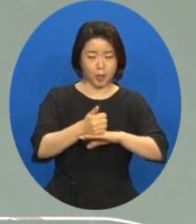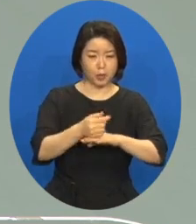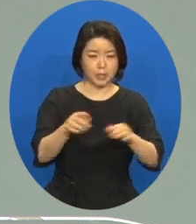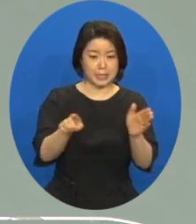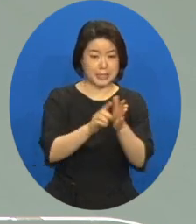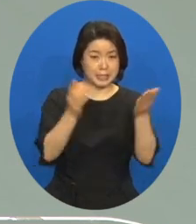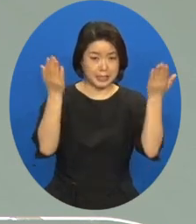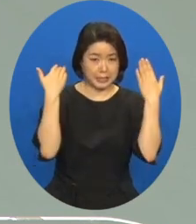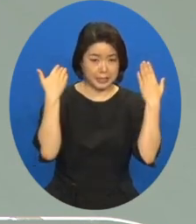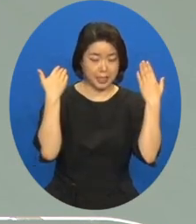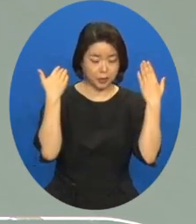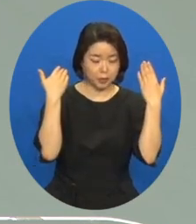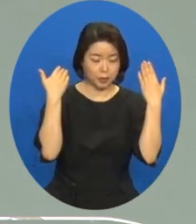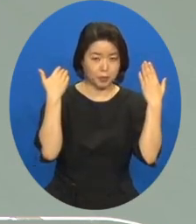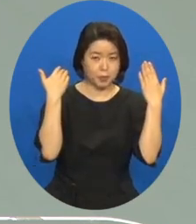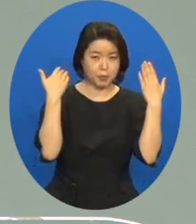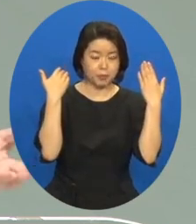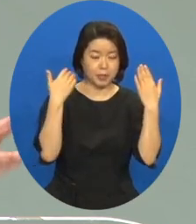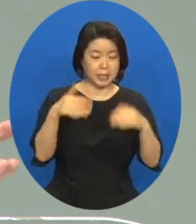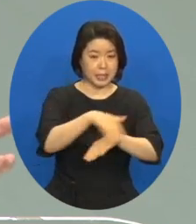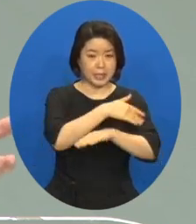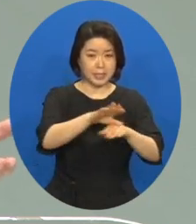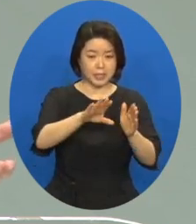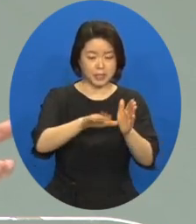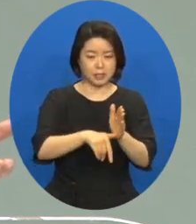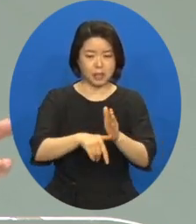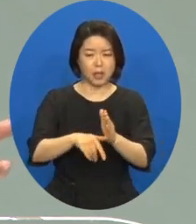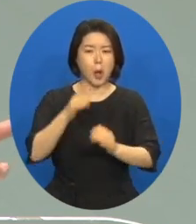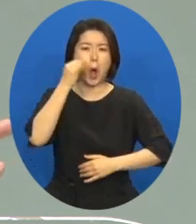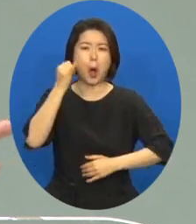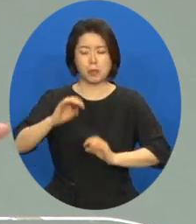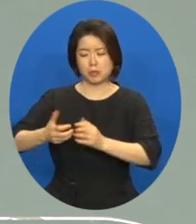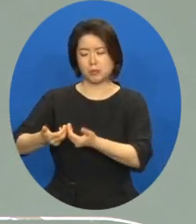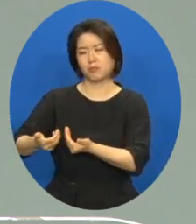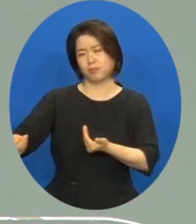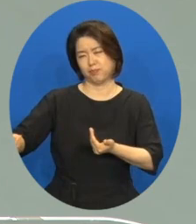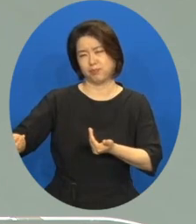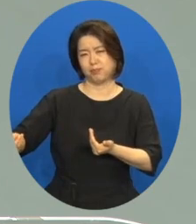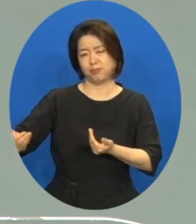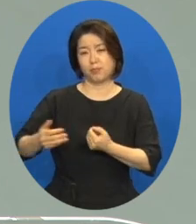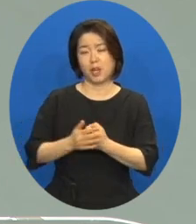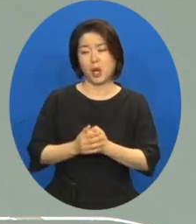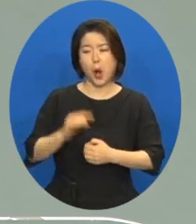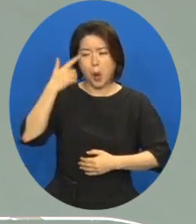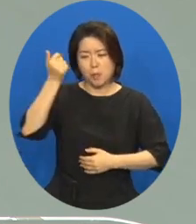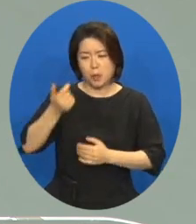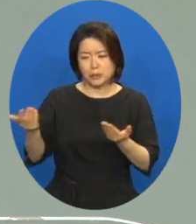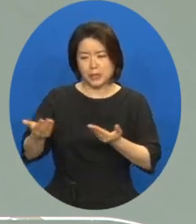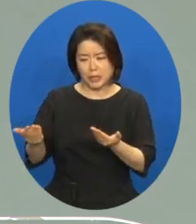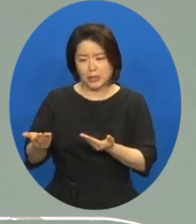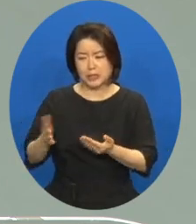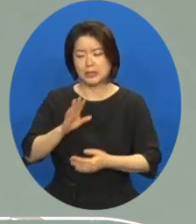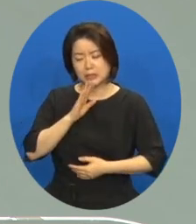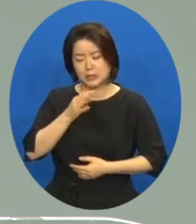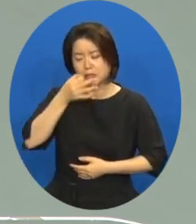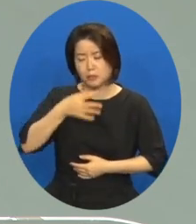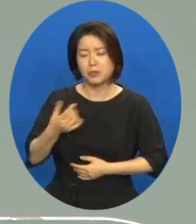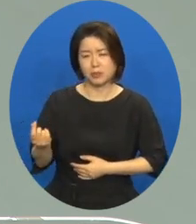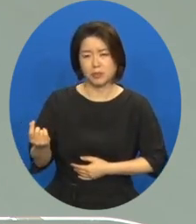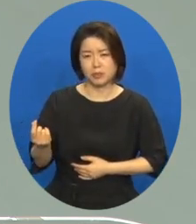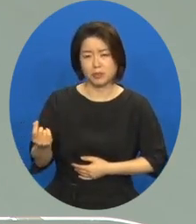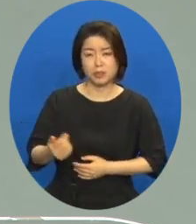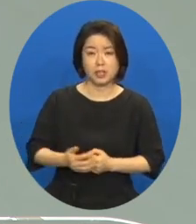들어가 신학교 다닐 때 돌아가셨어요. 목회가 그렇게 힘드셨어요.